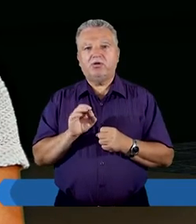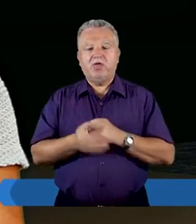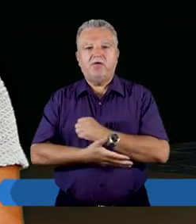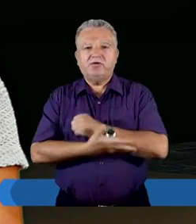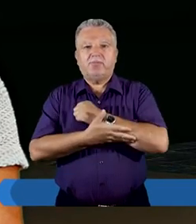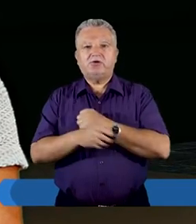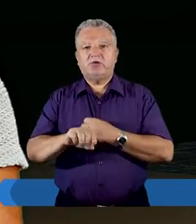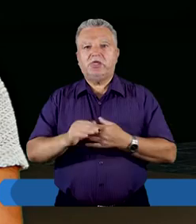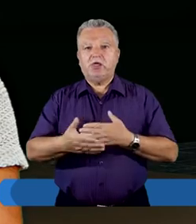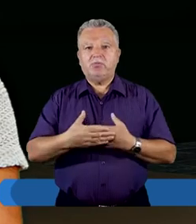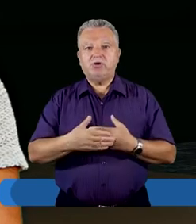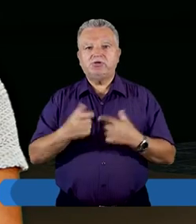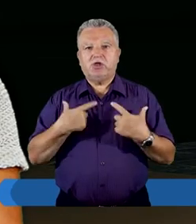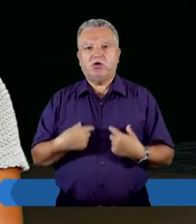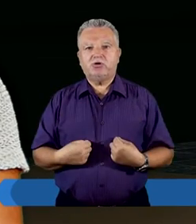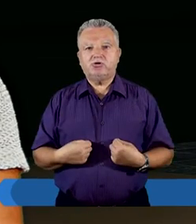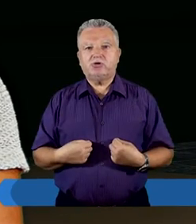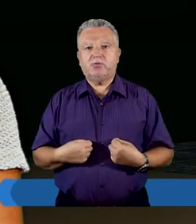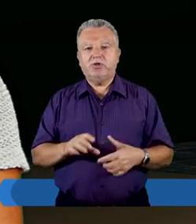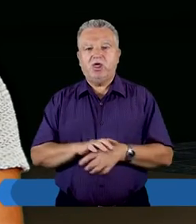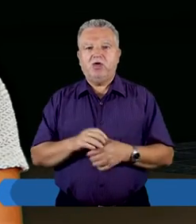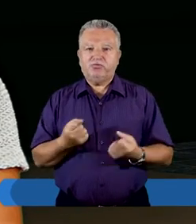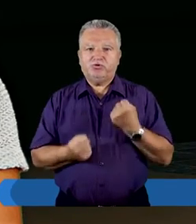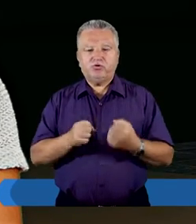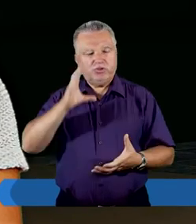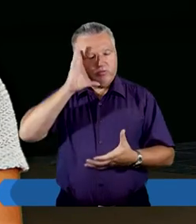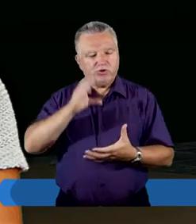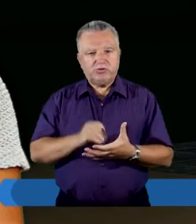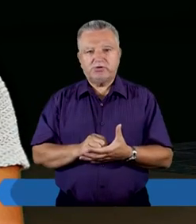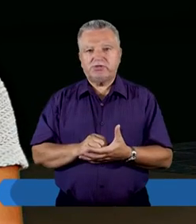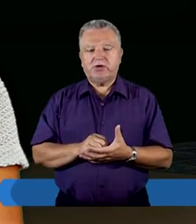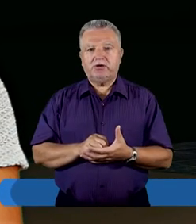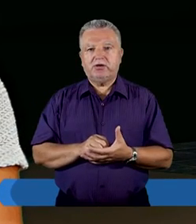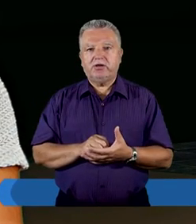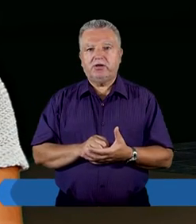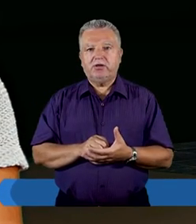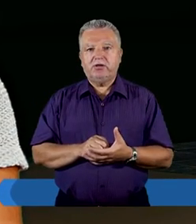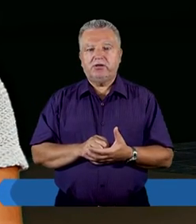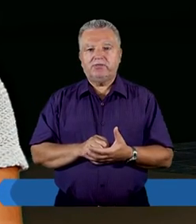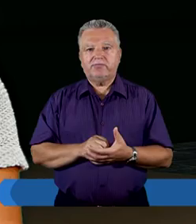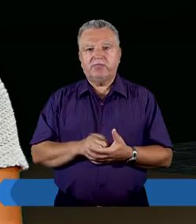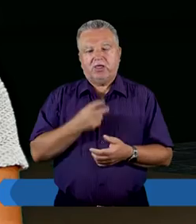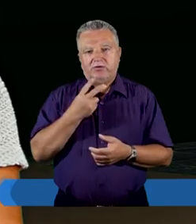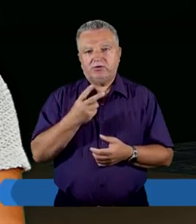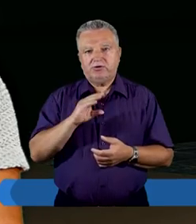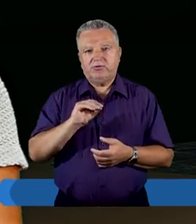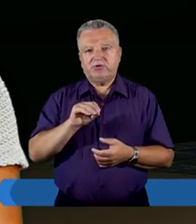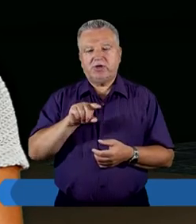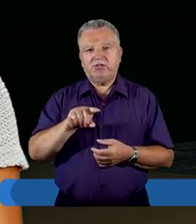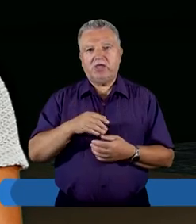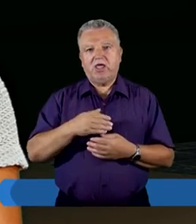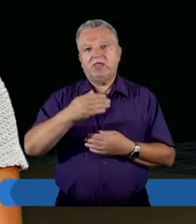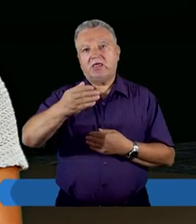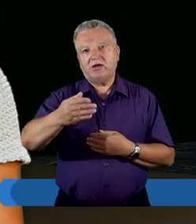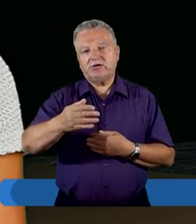tej najbliższej osoby w tak ciężkim i trudnym doświadczeniu. Z tego też widzimy, że no, tych dalszych